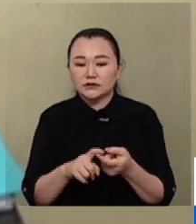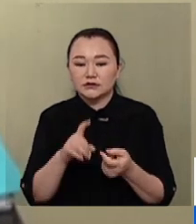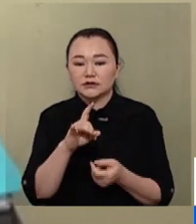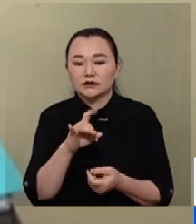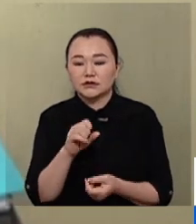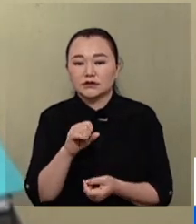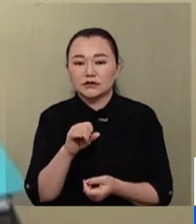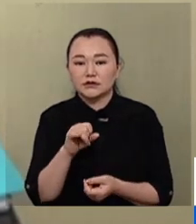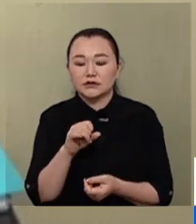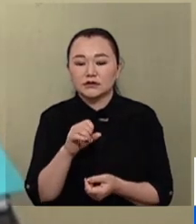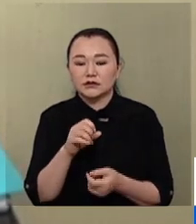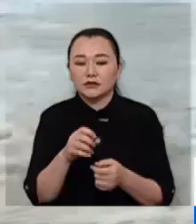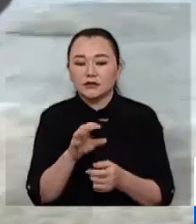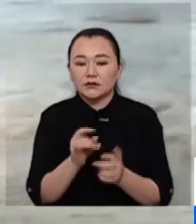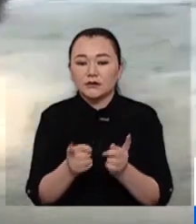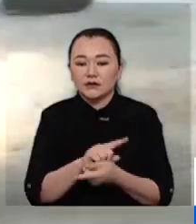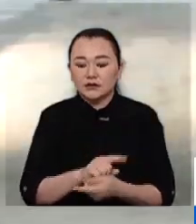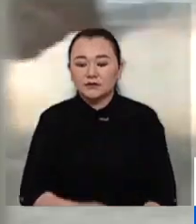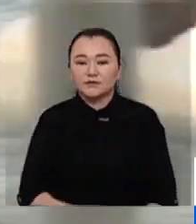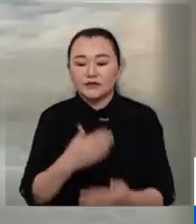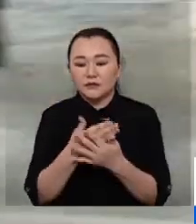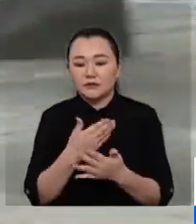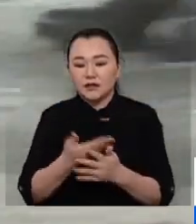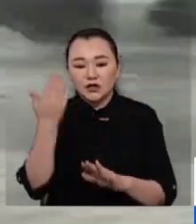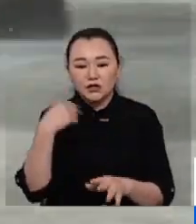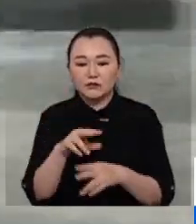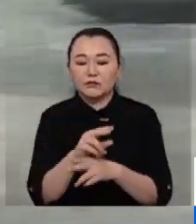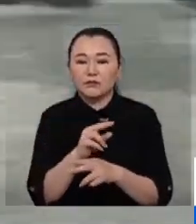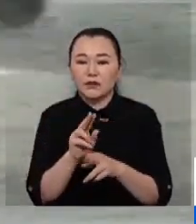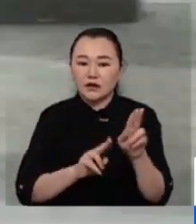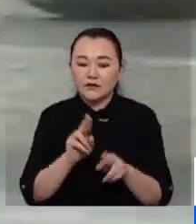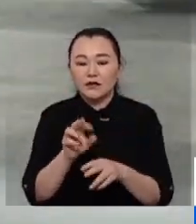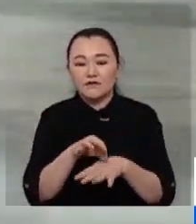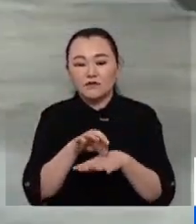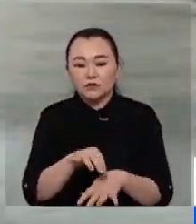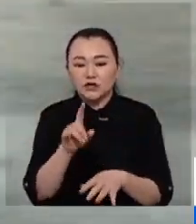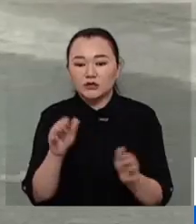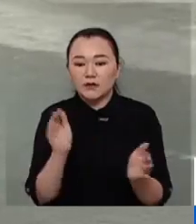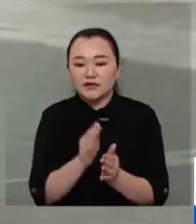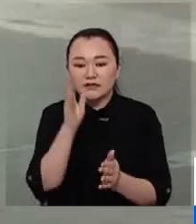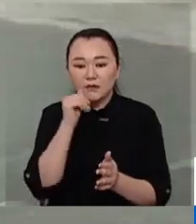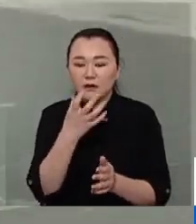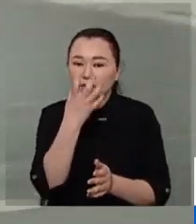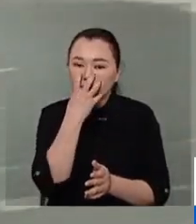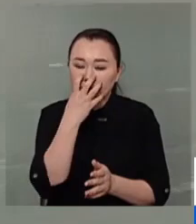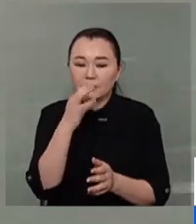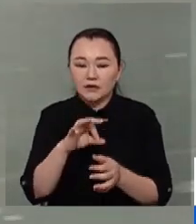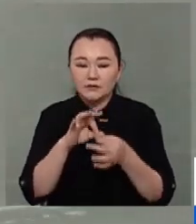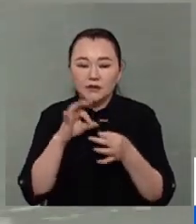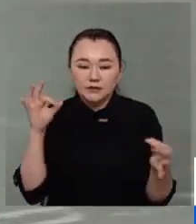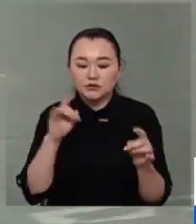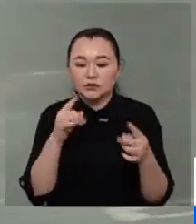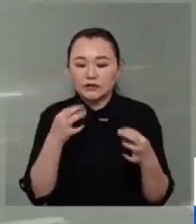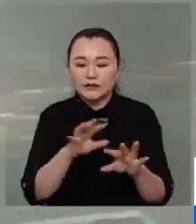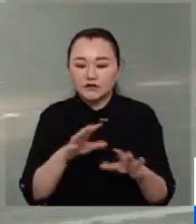редакция поменялась. К примеру, ранее правила предписывали выгуливать даже мелких собак в намордниках и на поводках, что не